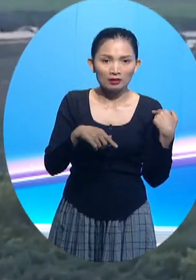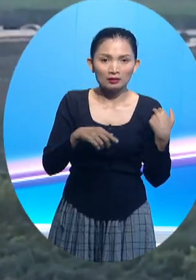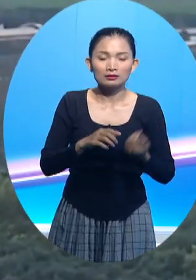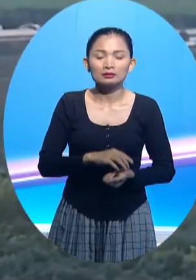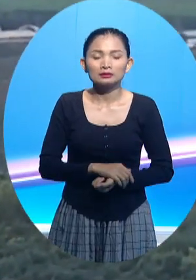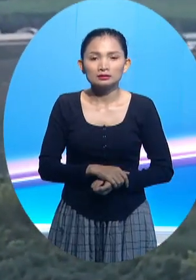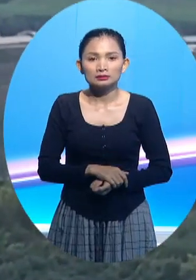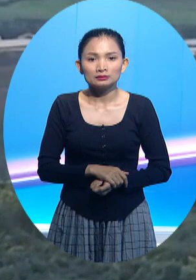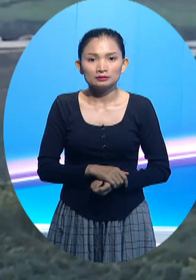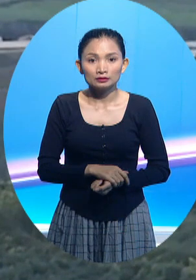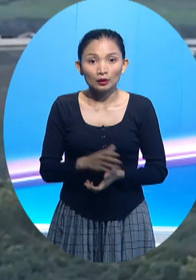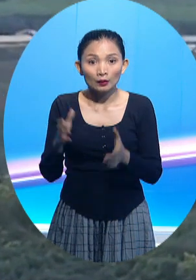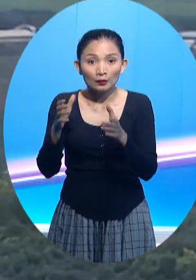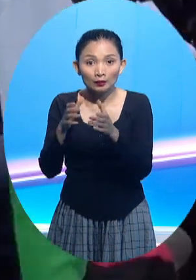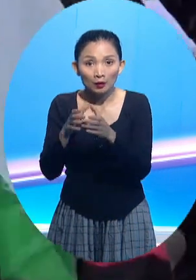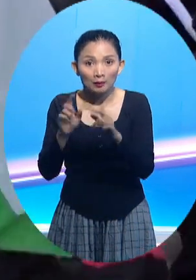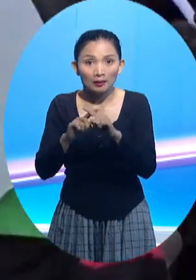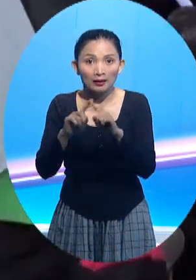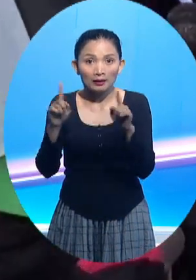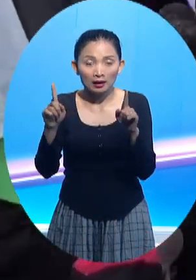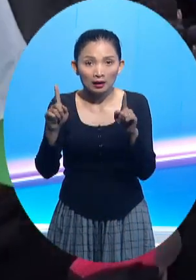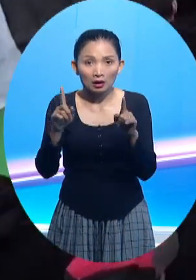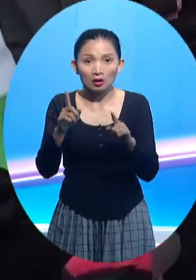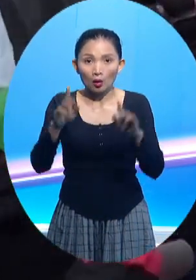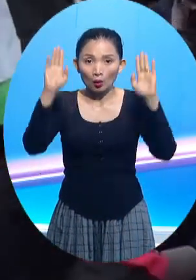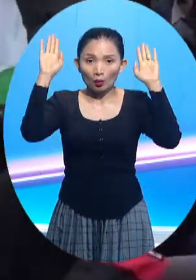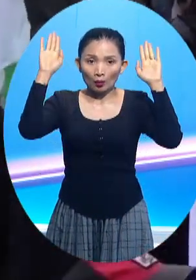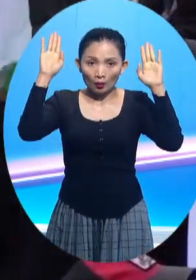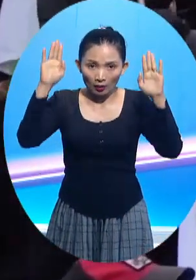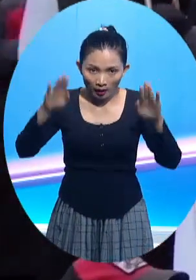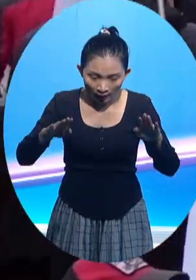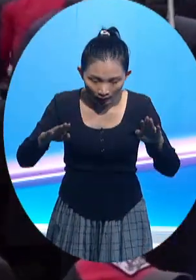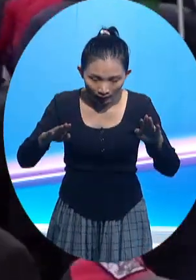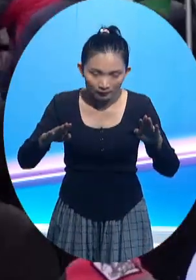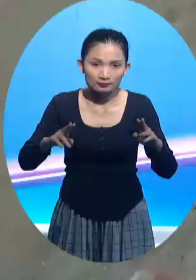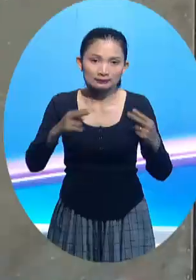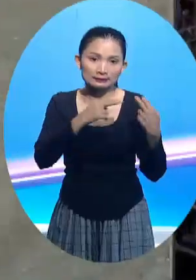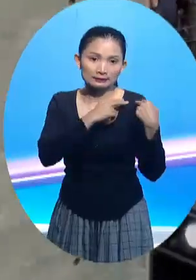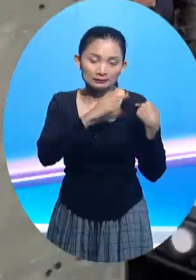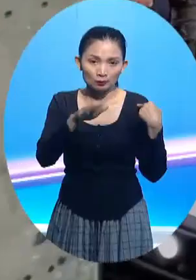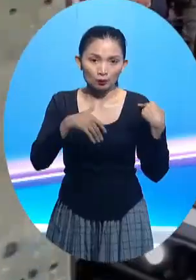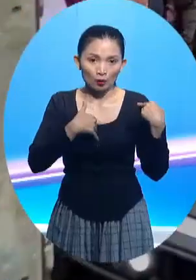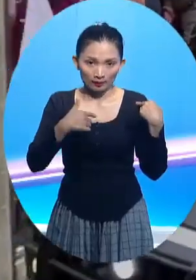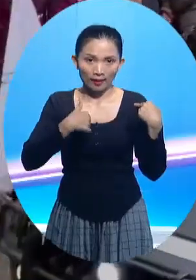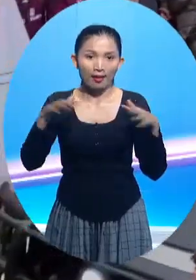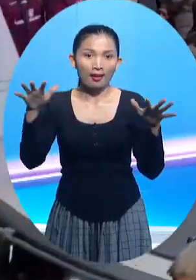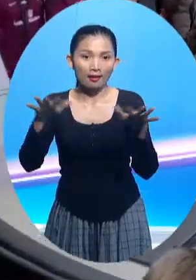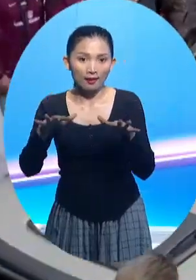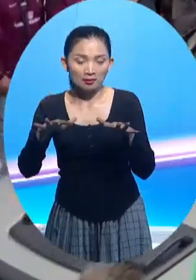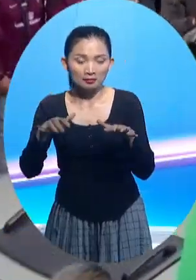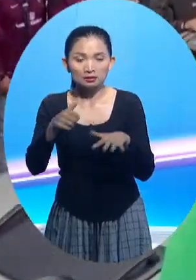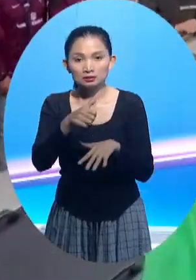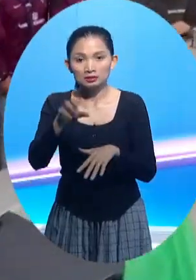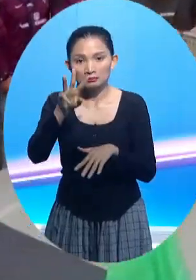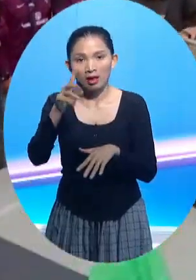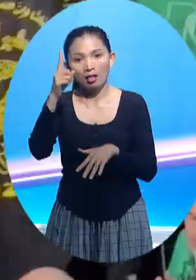đó, một nhóm tự xưng là Lữ đoàn Vinh quang Hồi giáo đã nhận trách nhiệm về vụ việc này. Theo đó, 3 người của họ đã thiệt mạng, còn